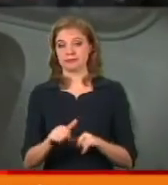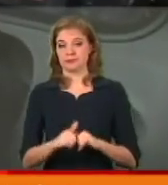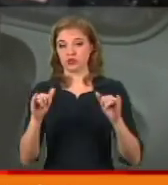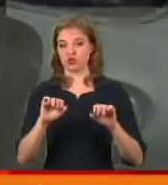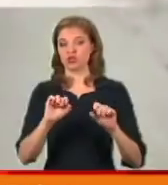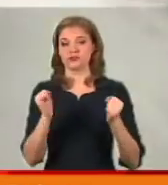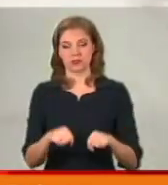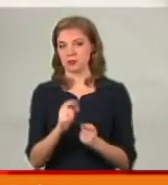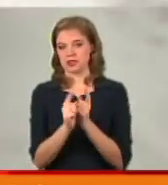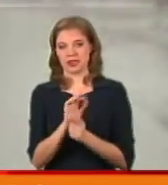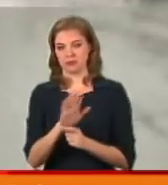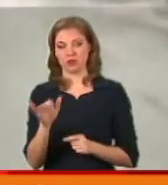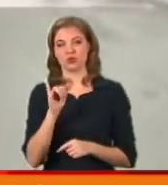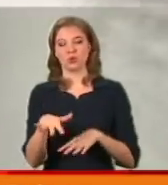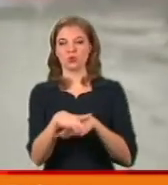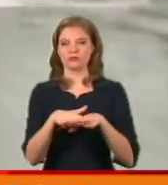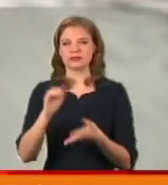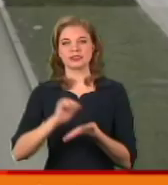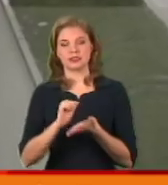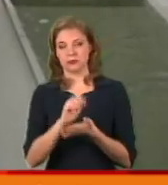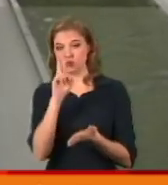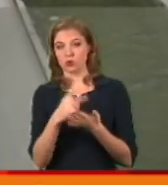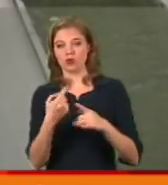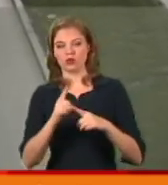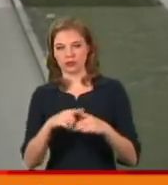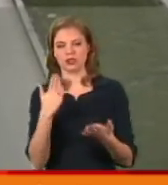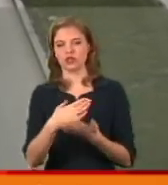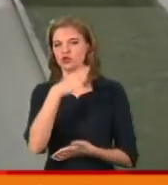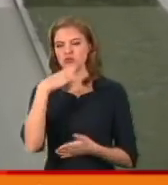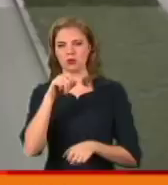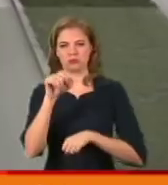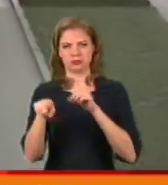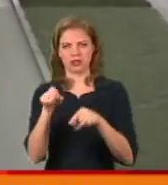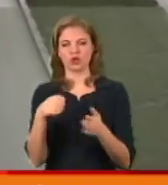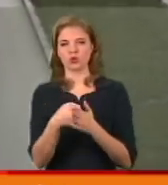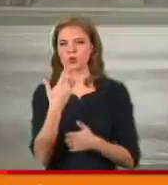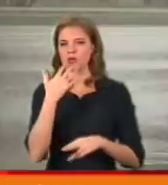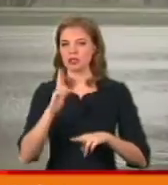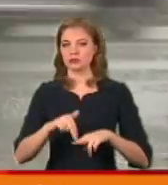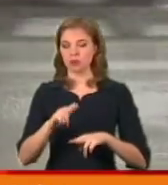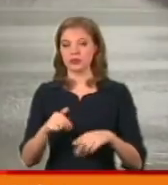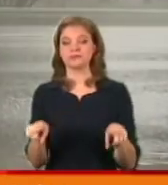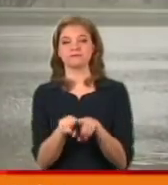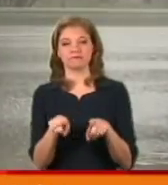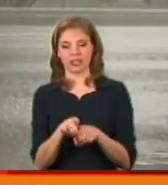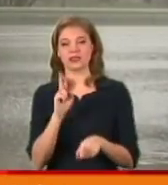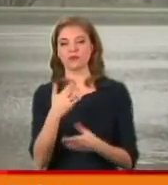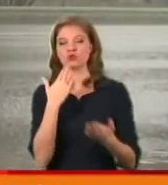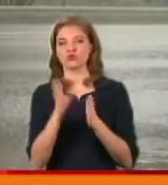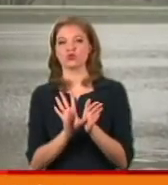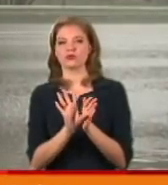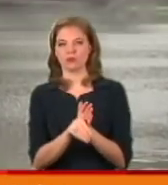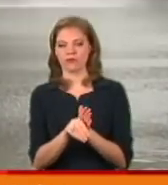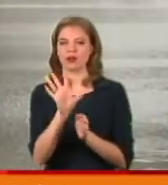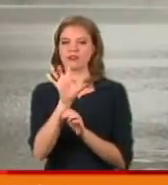не змінилися. У громадськості та ЗМІ з огляду на це накопичилося чимало питань до Нацполіції, так само, як і щодо